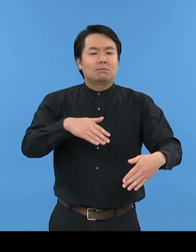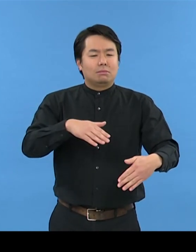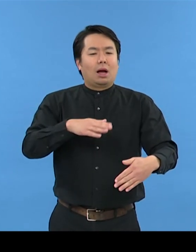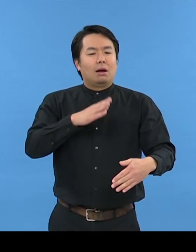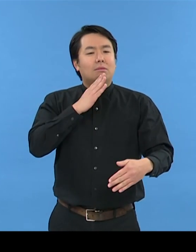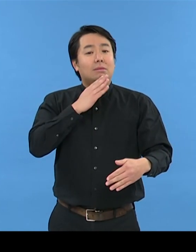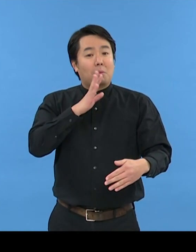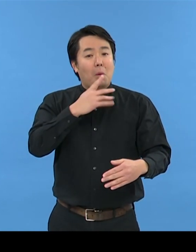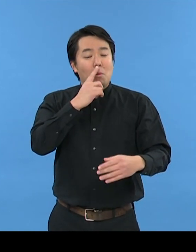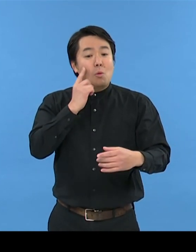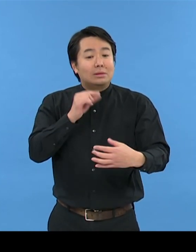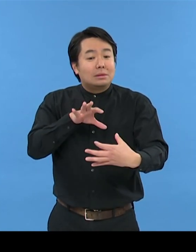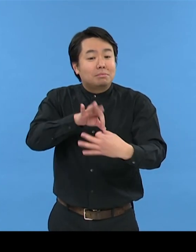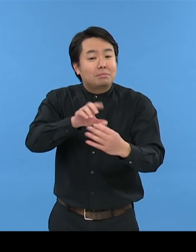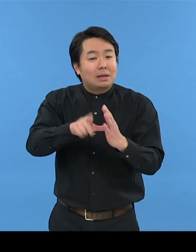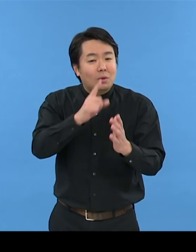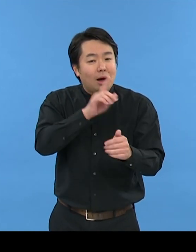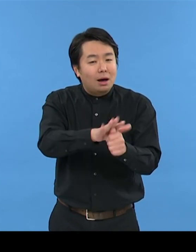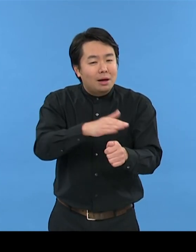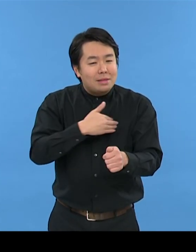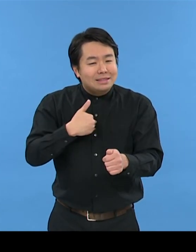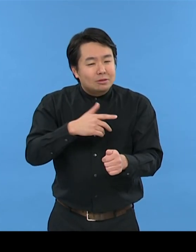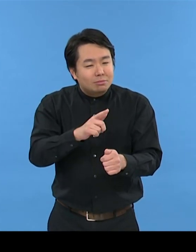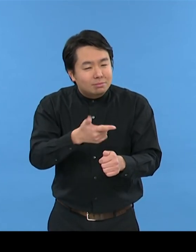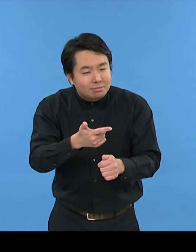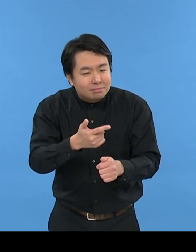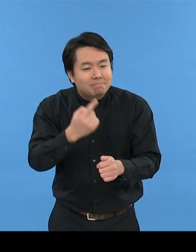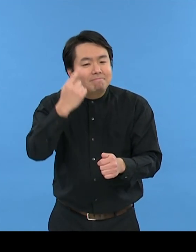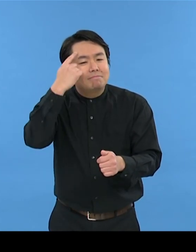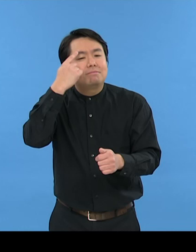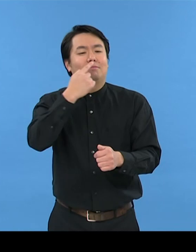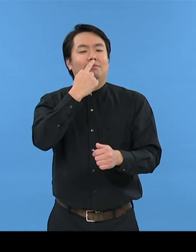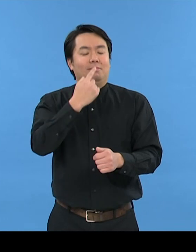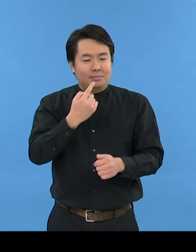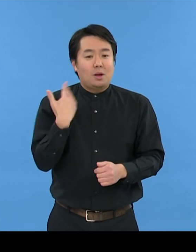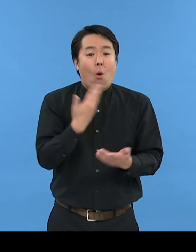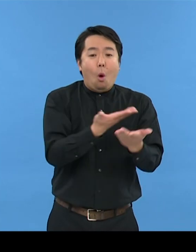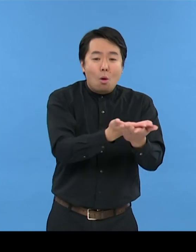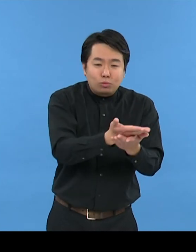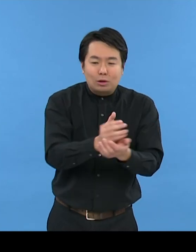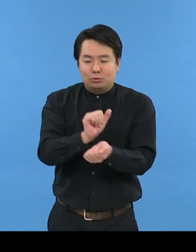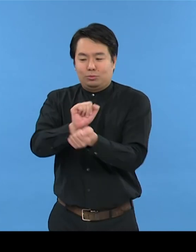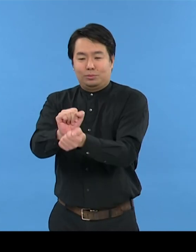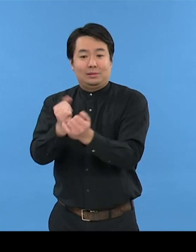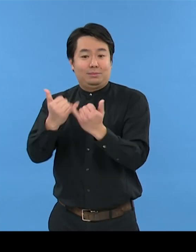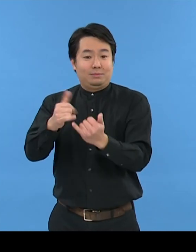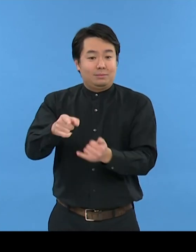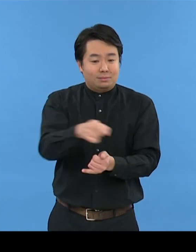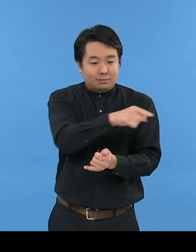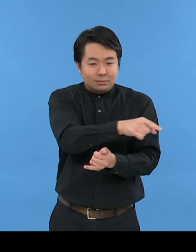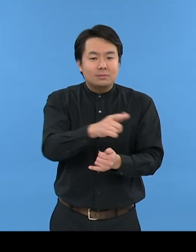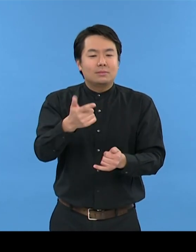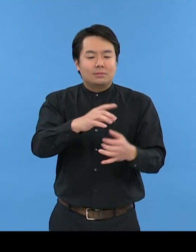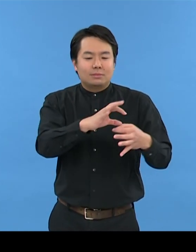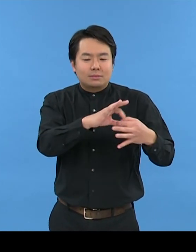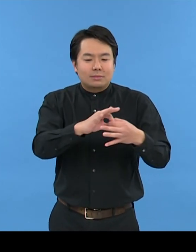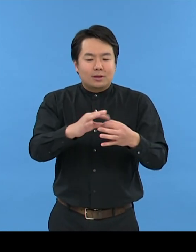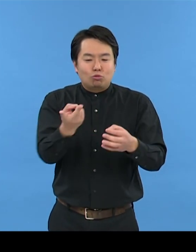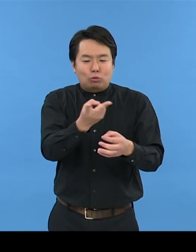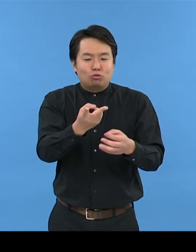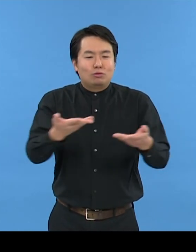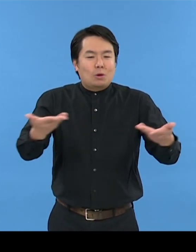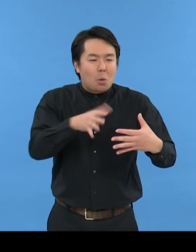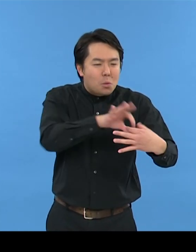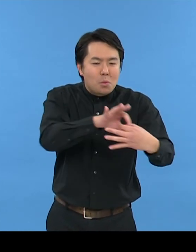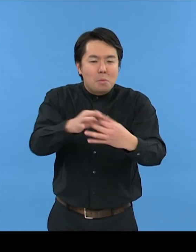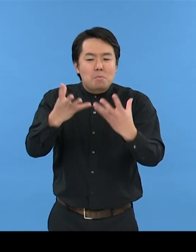でホームレスの方にも受刑者の方にもこの社会ソーシャルワークとかなんかで関わった大先生がいて立派な働き